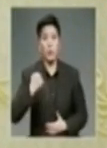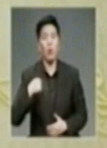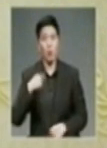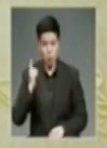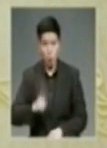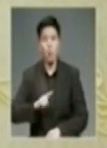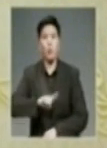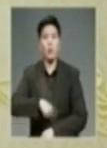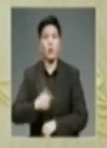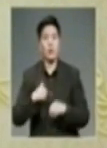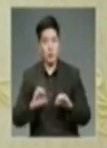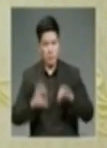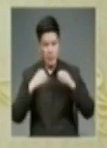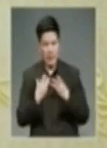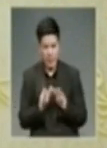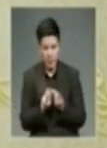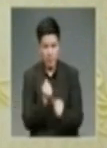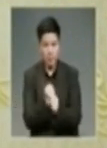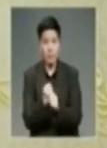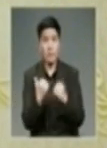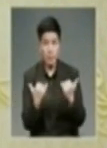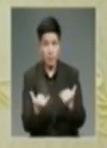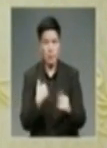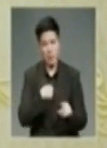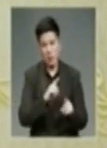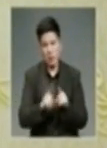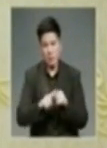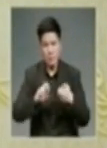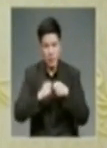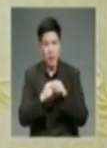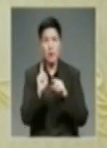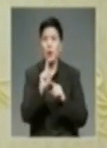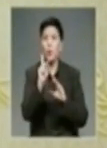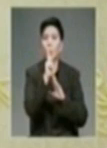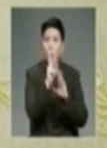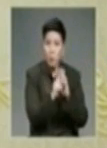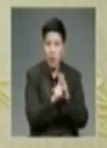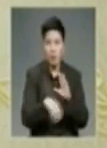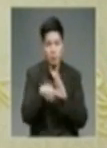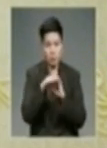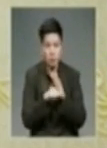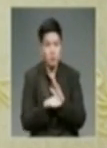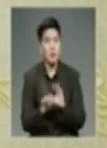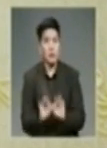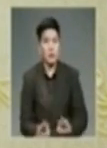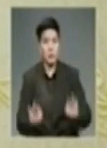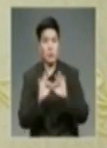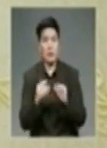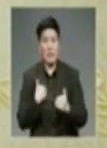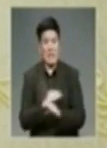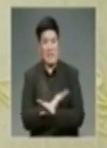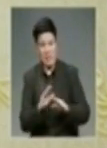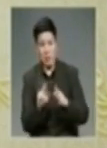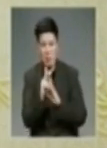เวลารัฐบาลก็พยายามเร่งอย่างเต็มที่นะครับหลายอย่างก็ติดขัดด้วยข้อกฎหมายหรือขั้นตอนที่สำคัญเราก็ไม่สามารถจะยกเลิกขั้นต